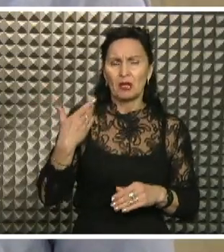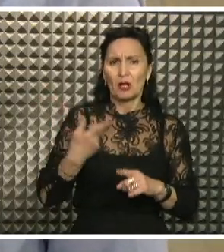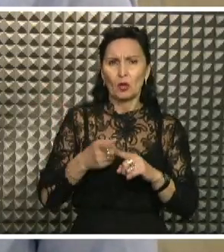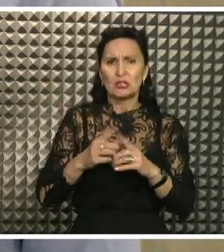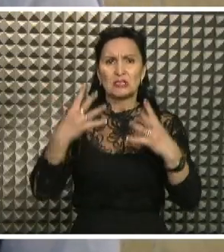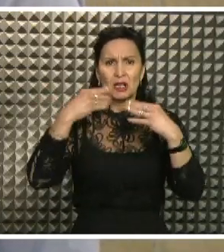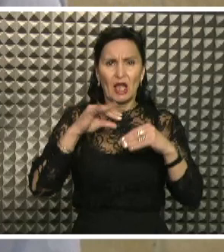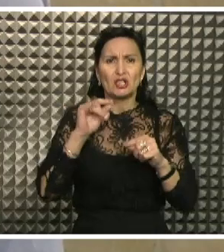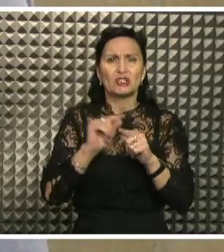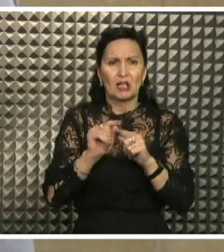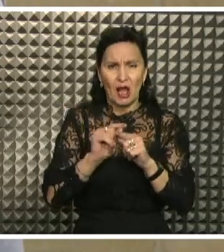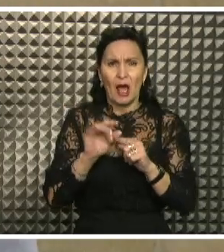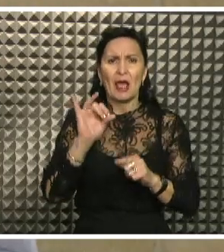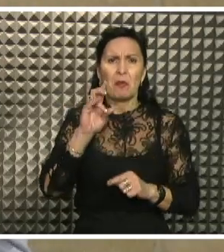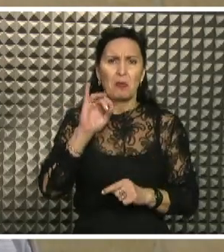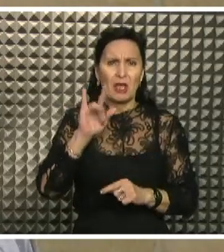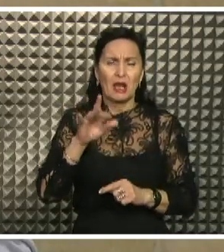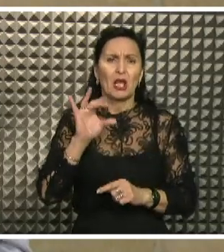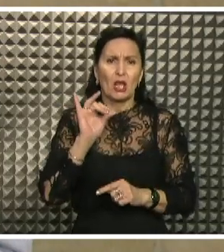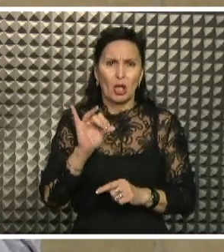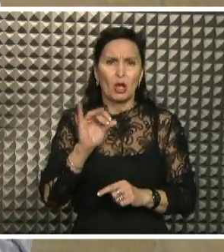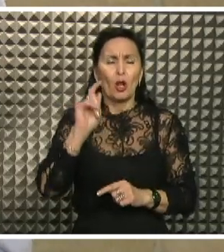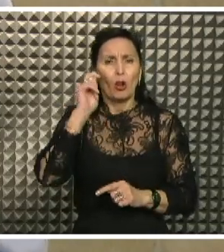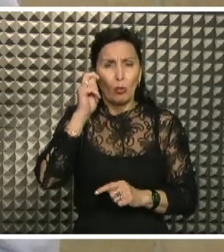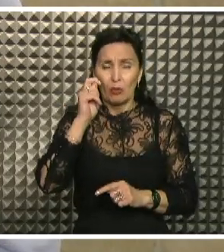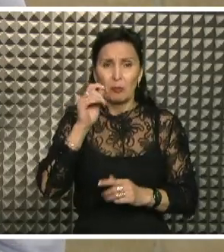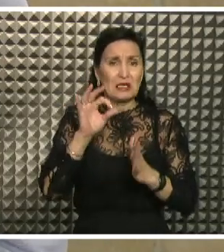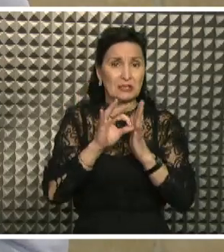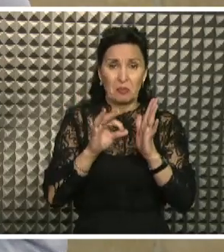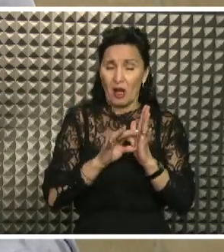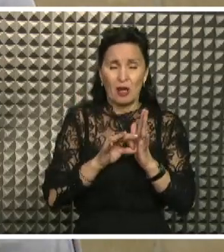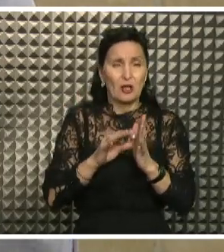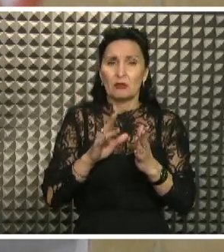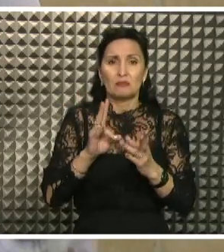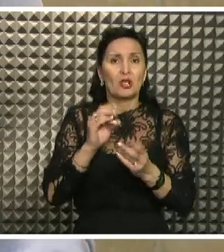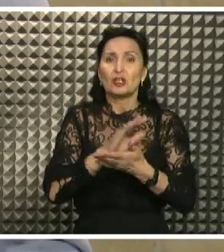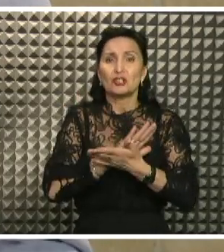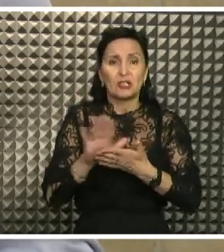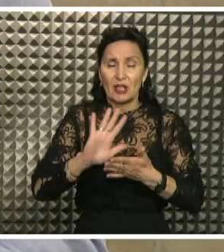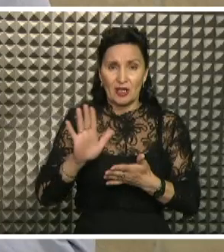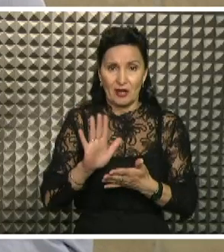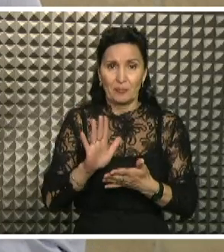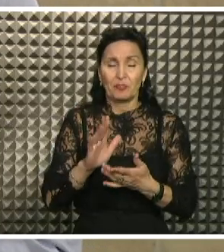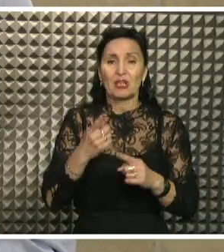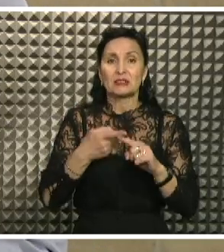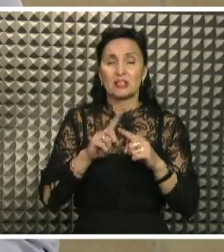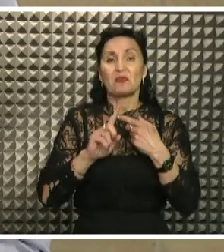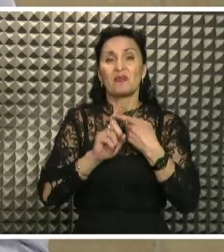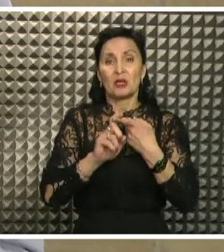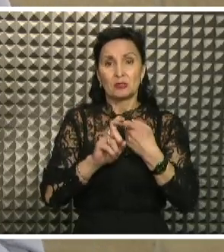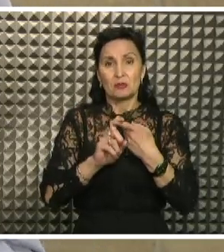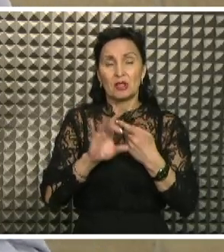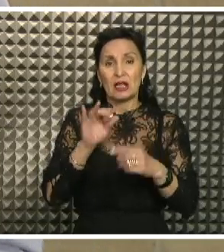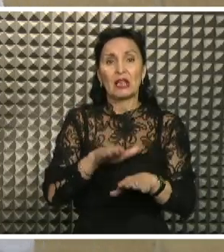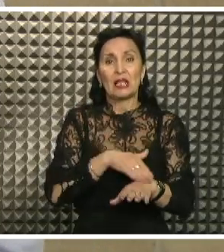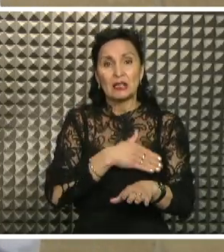съедаете, количество чеснока, имбиря и, будем так говорить, лука не имеет принципиального значения ни к частоте встречаемости с этим вирусом, ни к